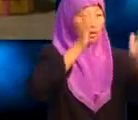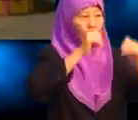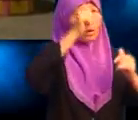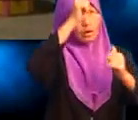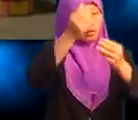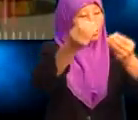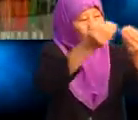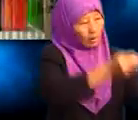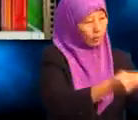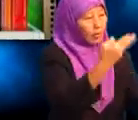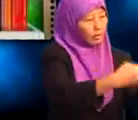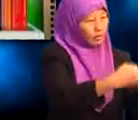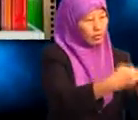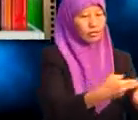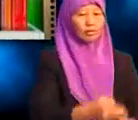InsyaAllah.